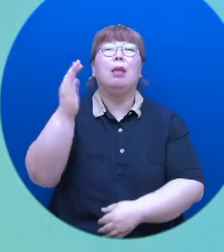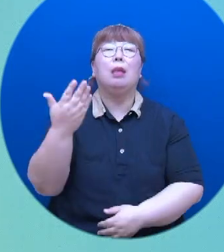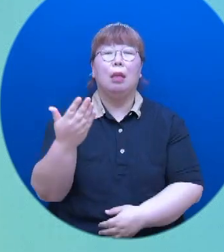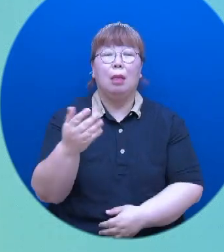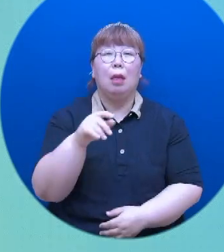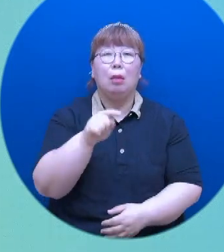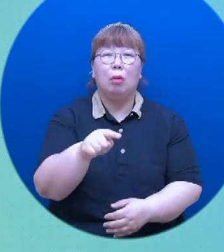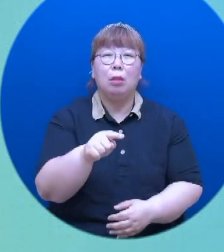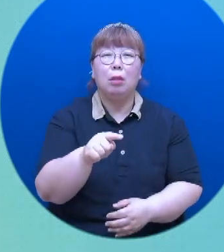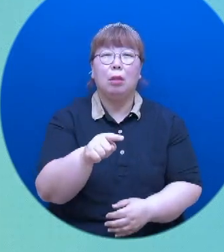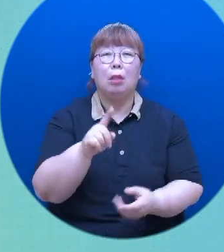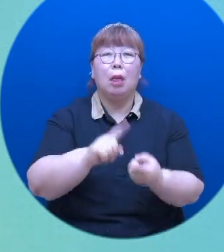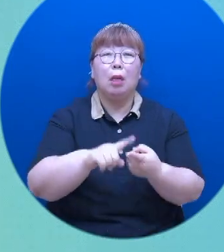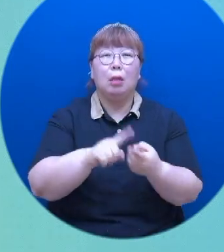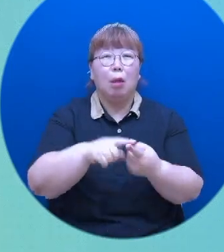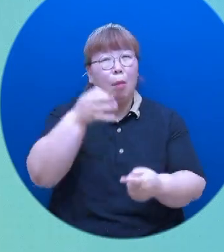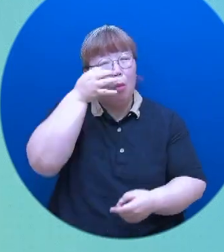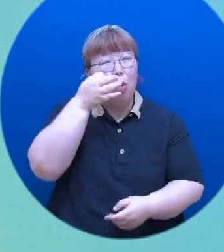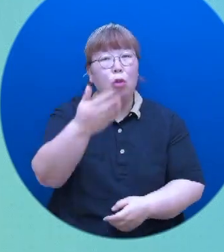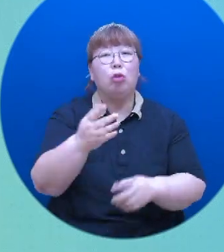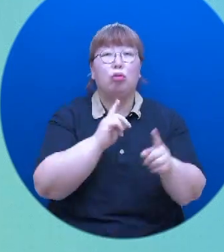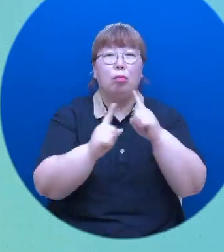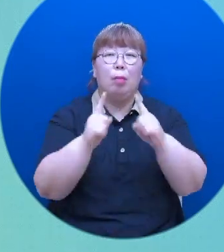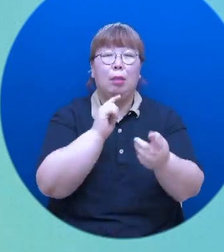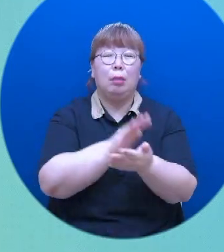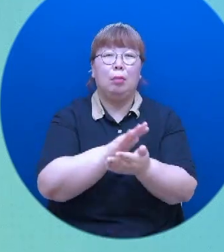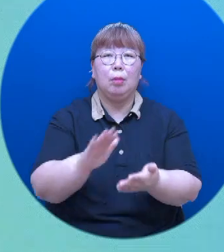산 교훈으로 보여주고 있는 말씀이잖아요.